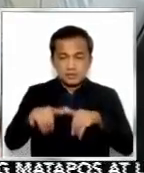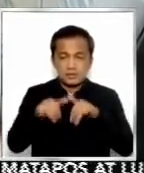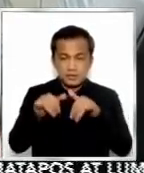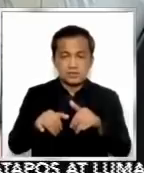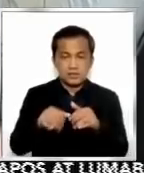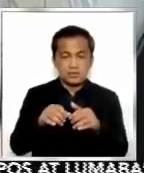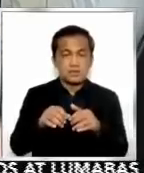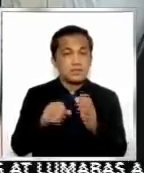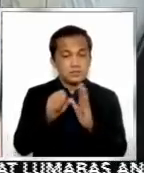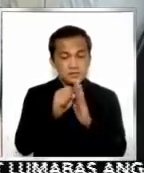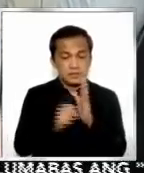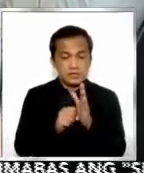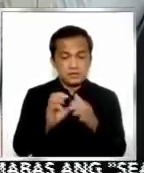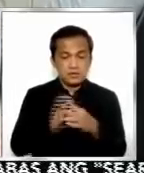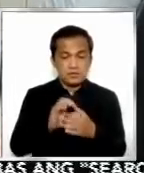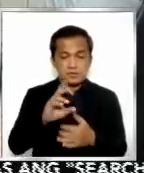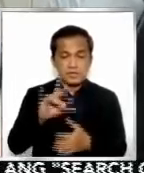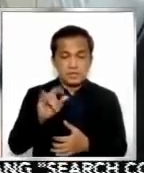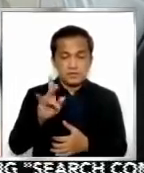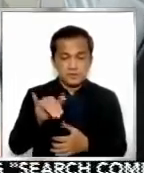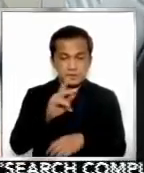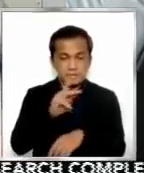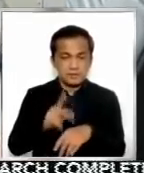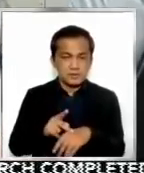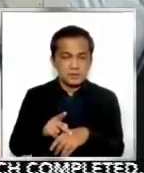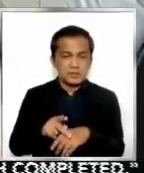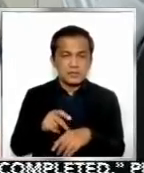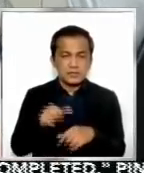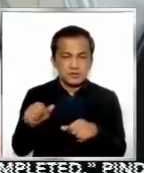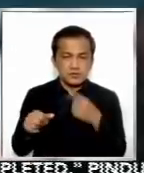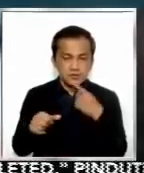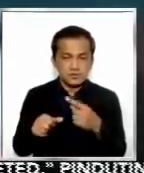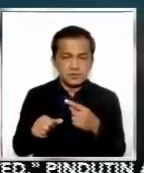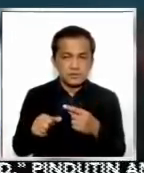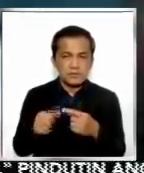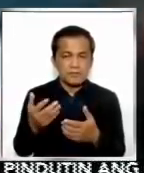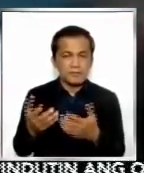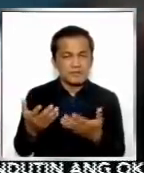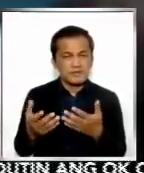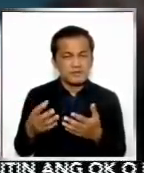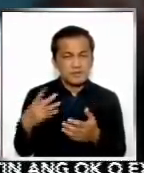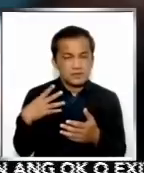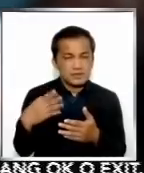sa COVID-19 pandemic, hindi mabibilang sa susunod na taon. Kung